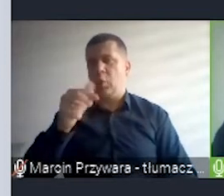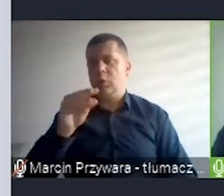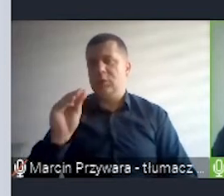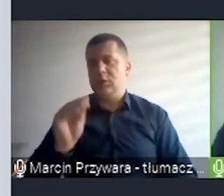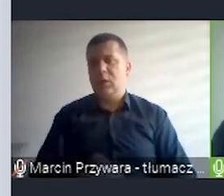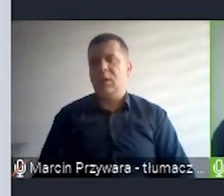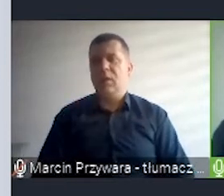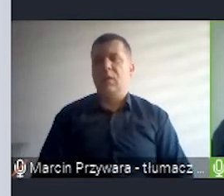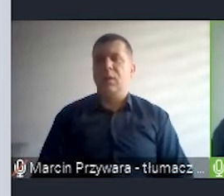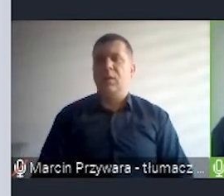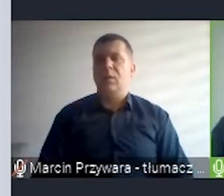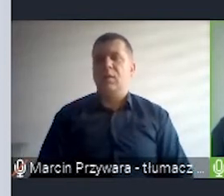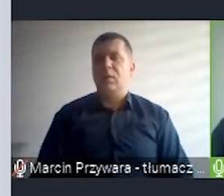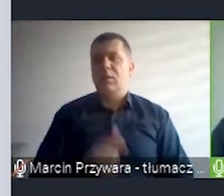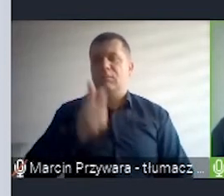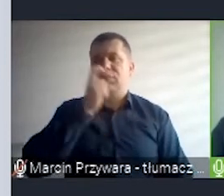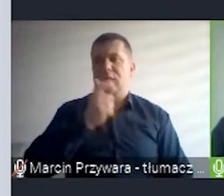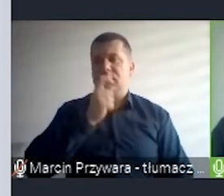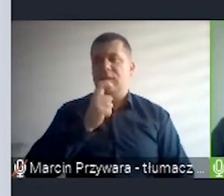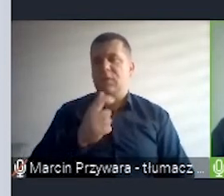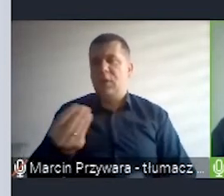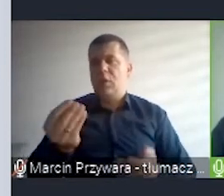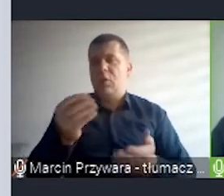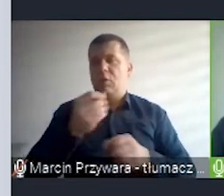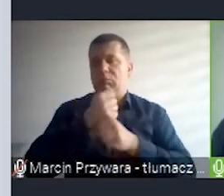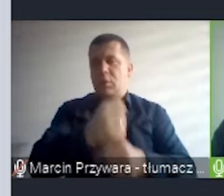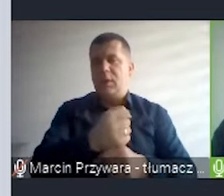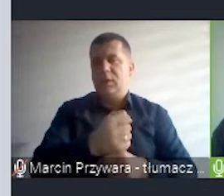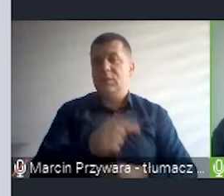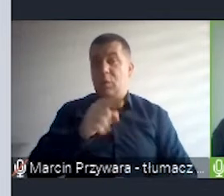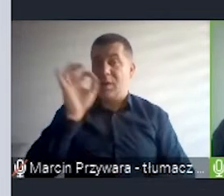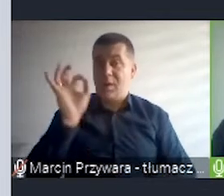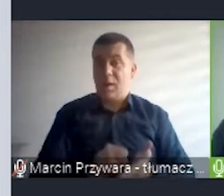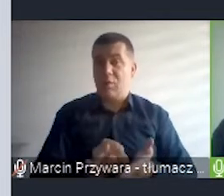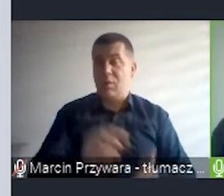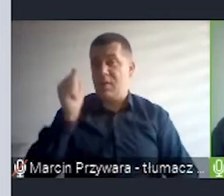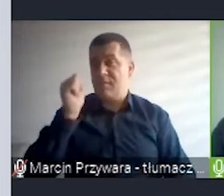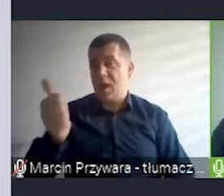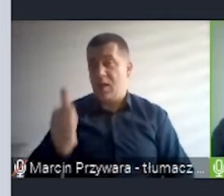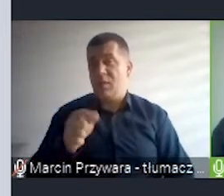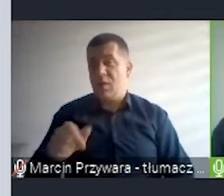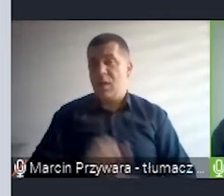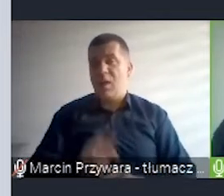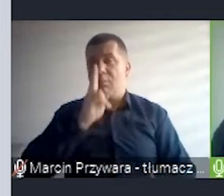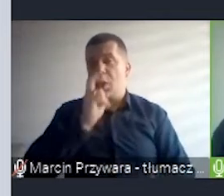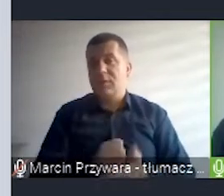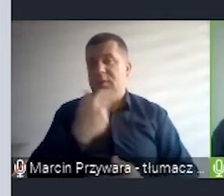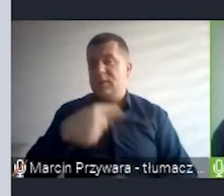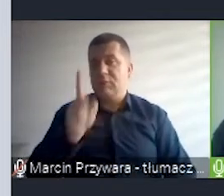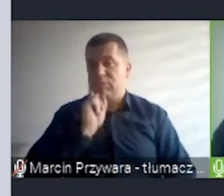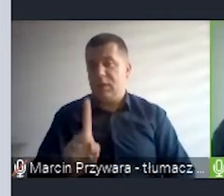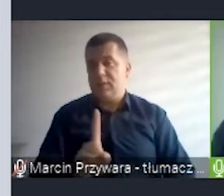właśnie, przestępstw dotacyjnych i to akurat kwalifikuje się jako poświadczenie